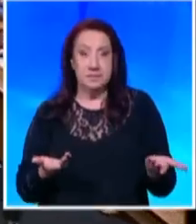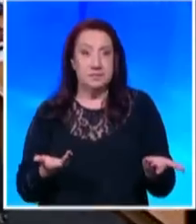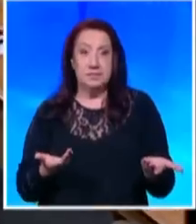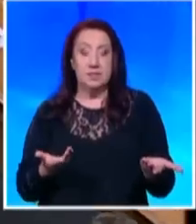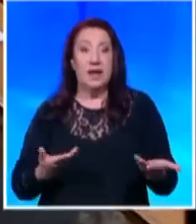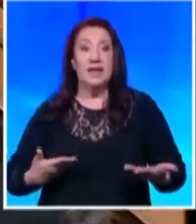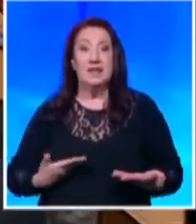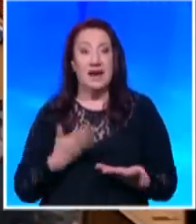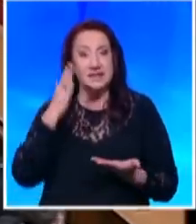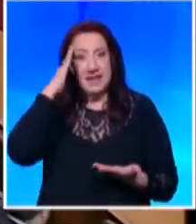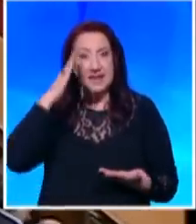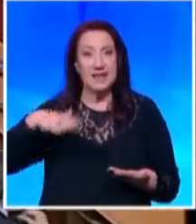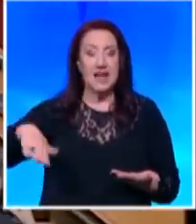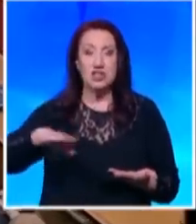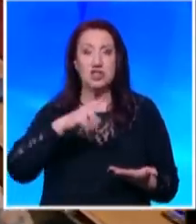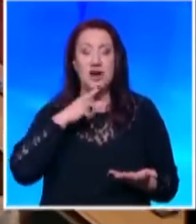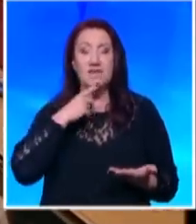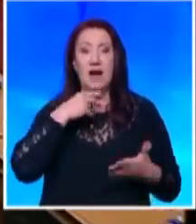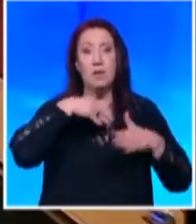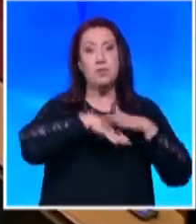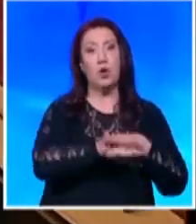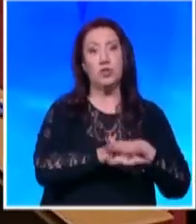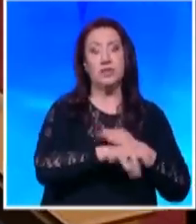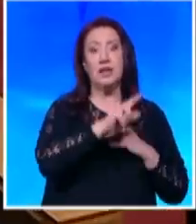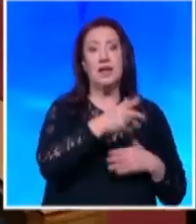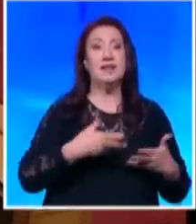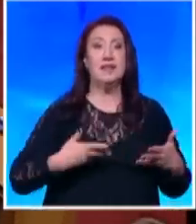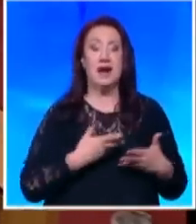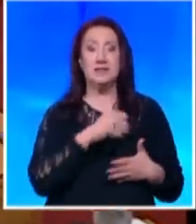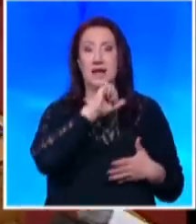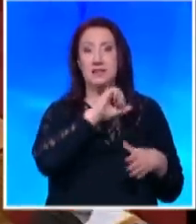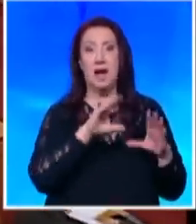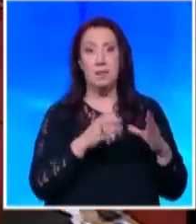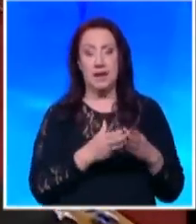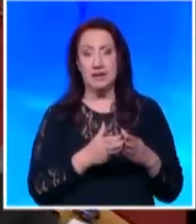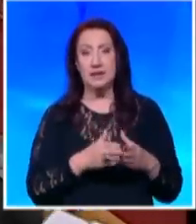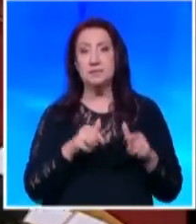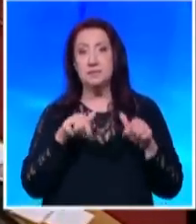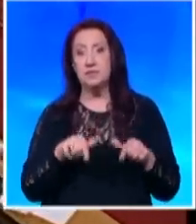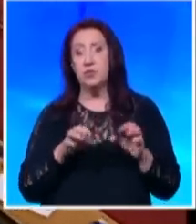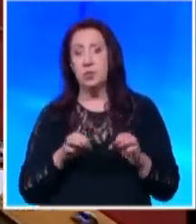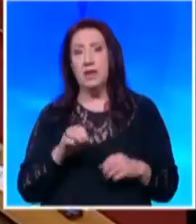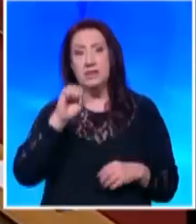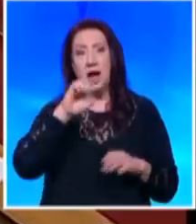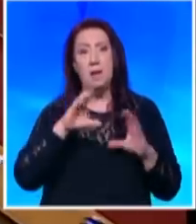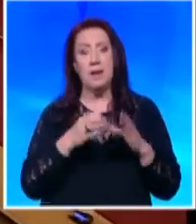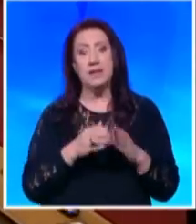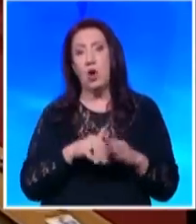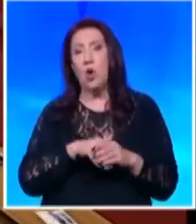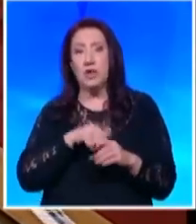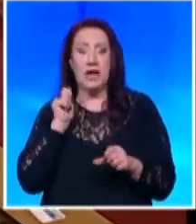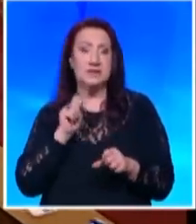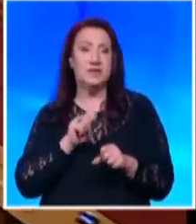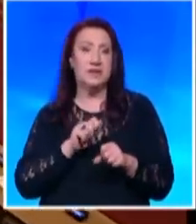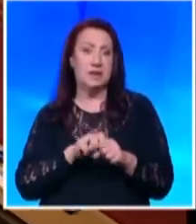подчинени на интересите на партиите. На този фон партиите отказват да поемат отговорността за управлението на страната, съставяйки редовно